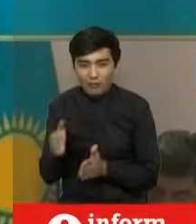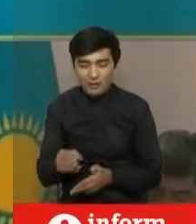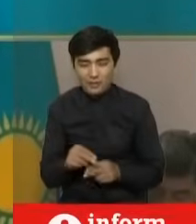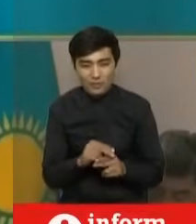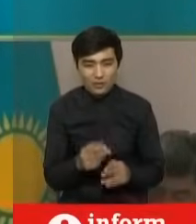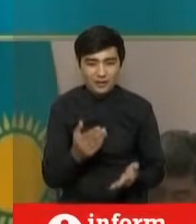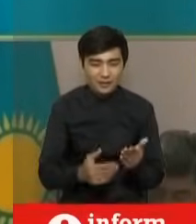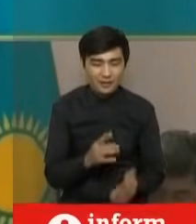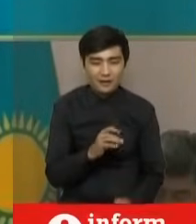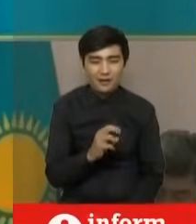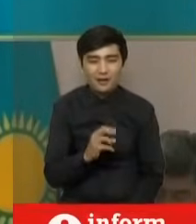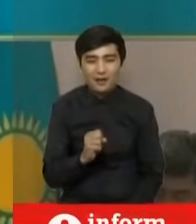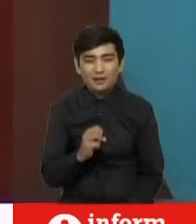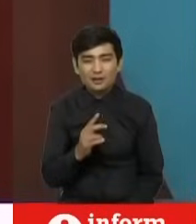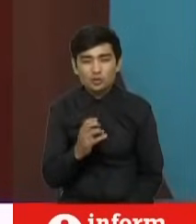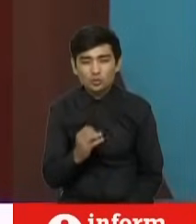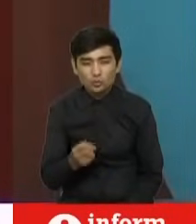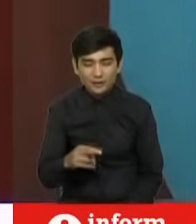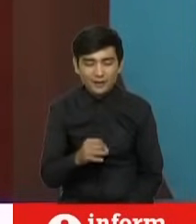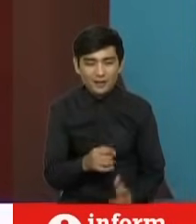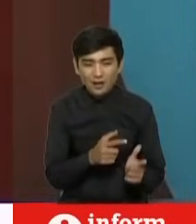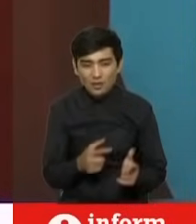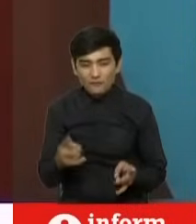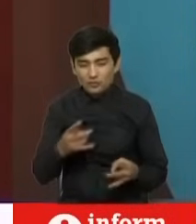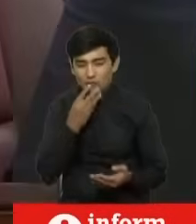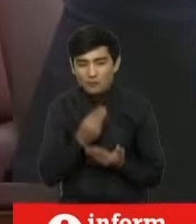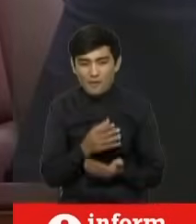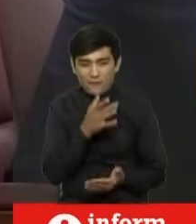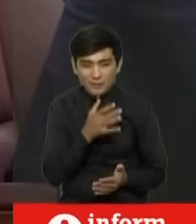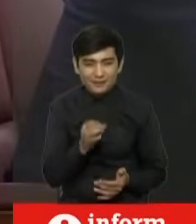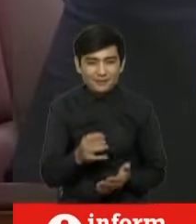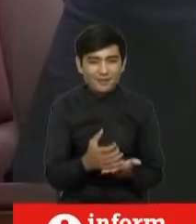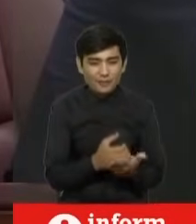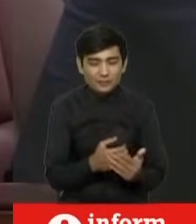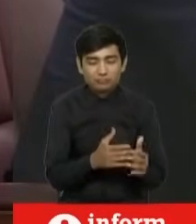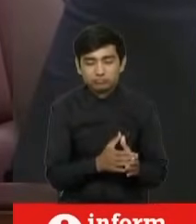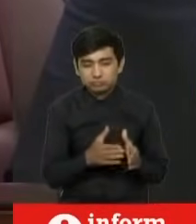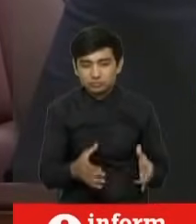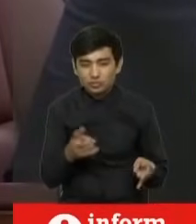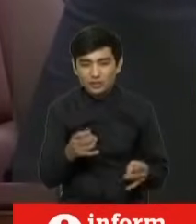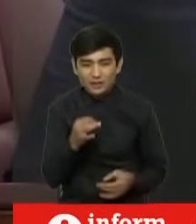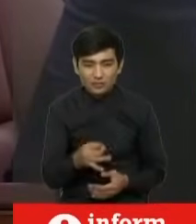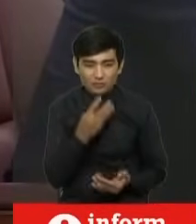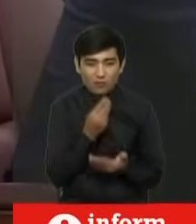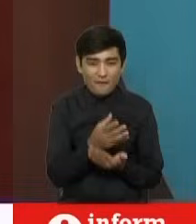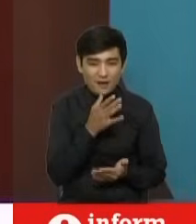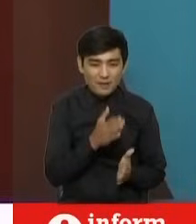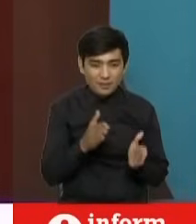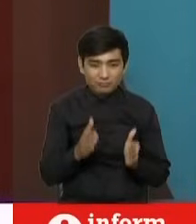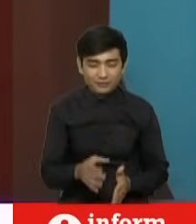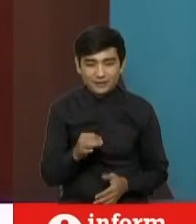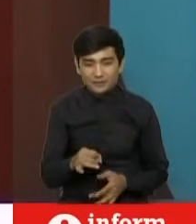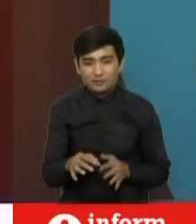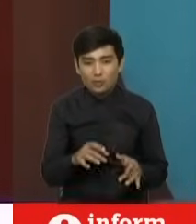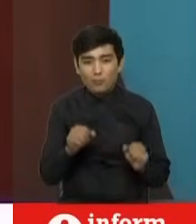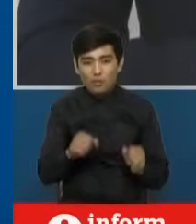реконструкции, несвоевременной подготовки документации и формирования запасов топлива, которые при должном отношении к делу можно